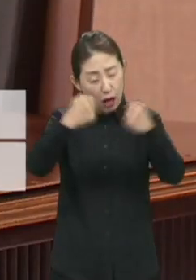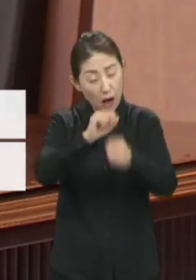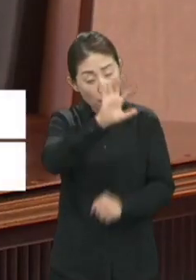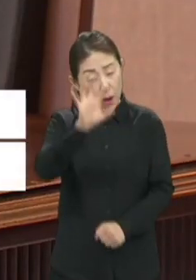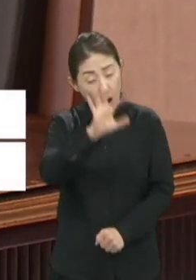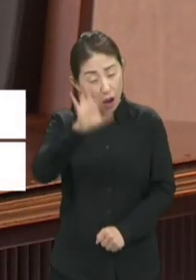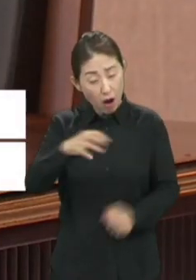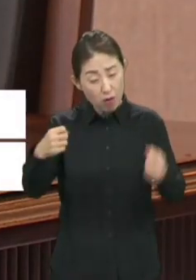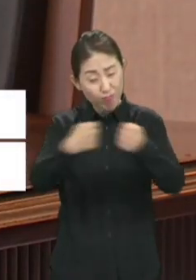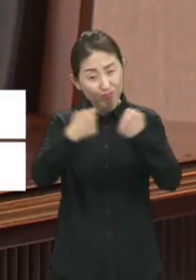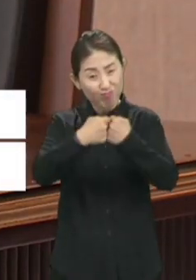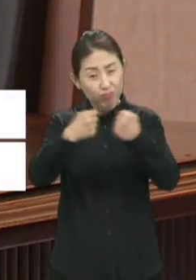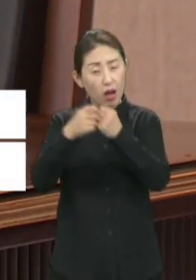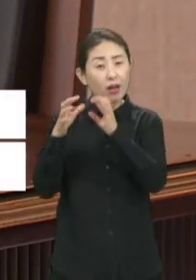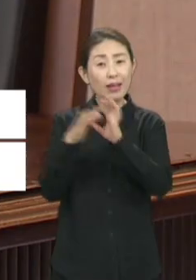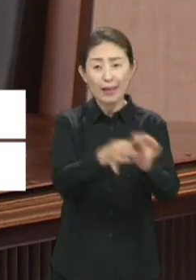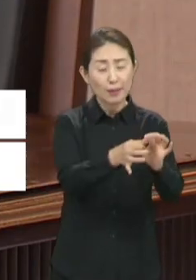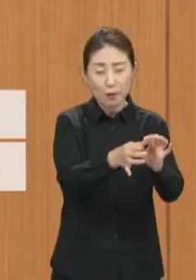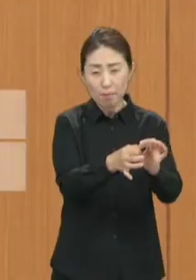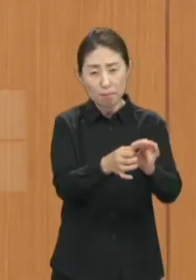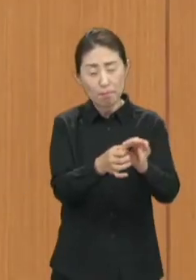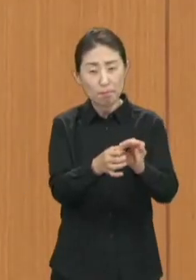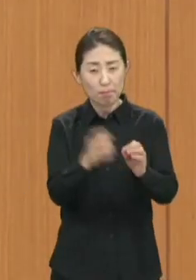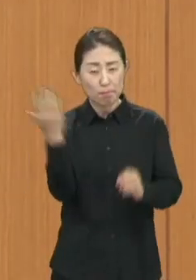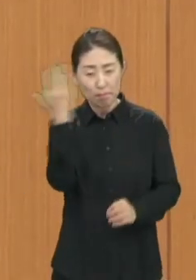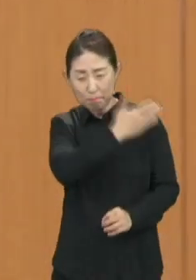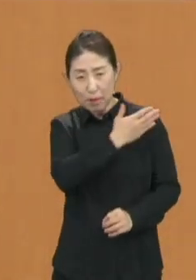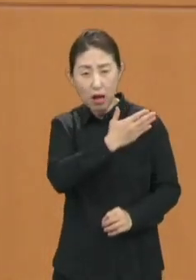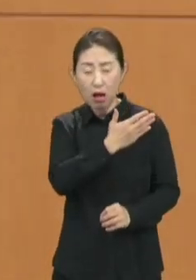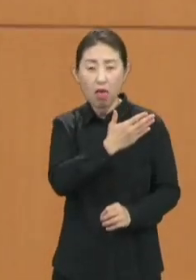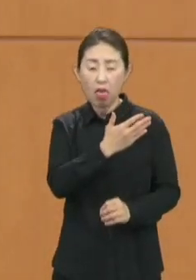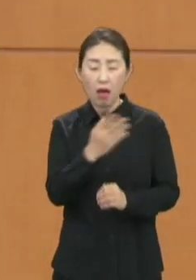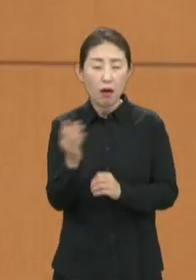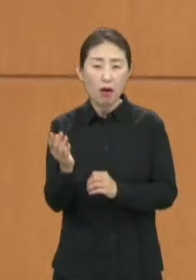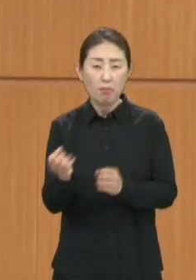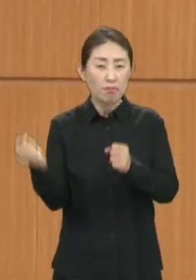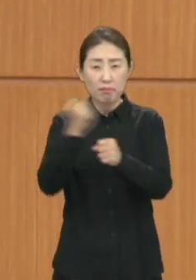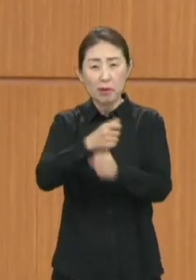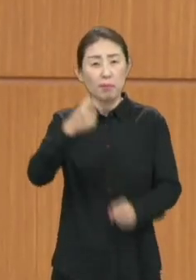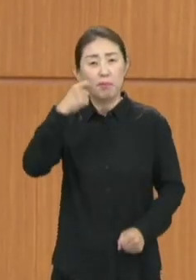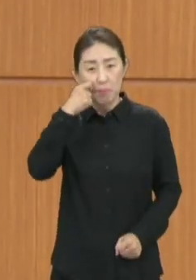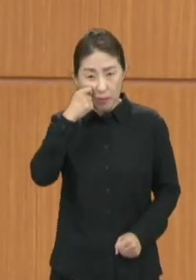관례로 자리 잡지 않도록 뿌리 뽑을 대책이 시급합니다. TJB 양정진입니다.